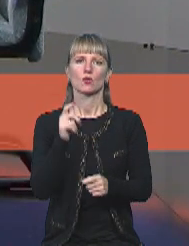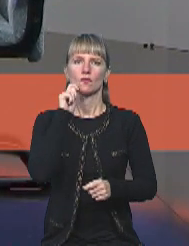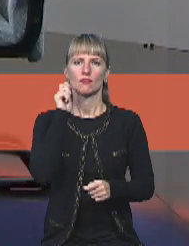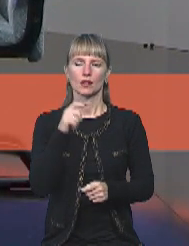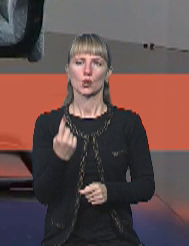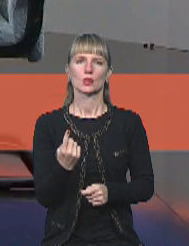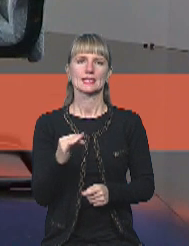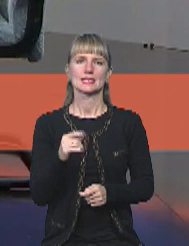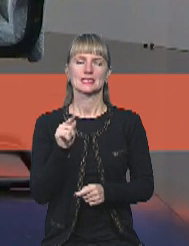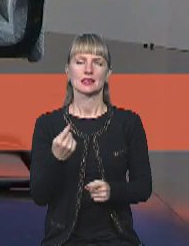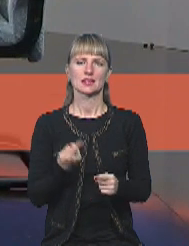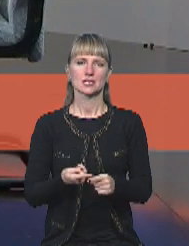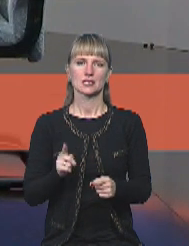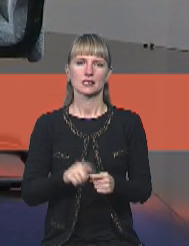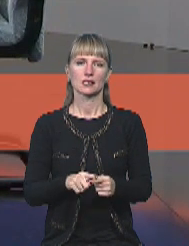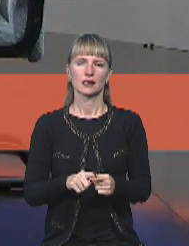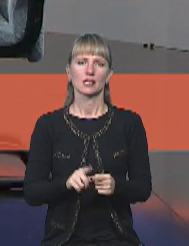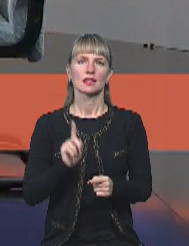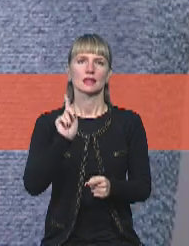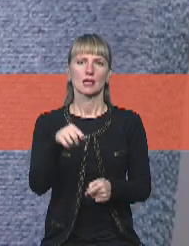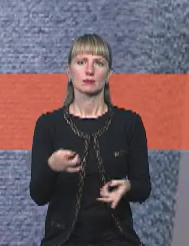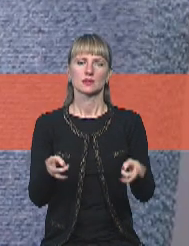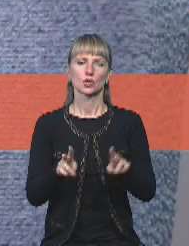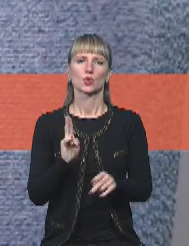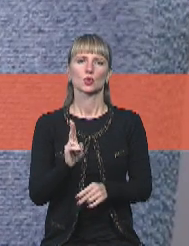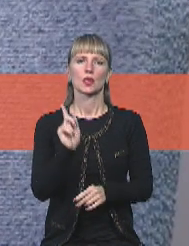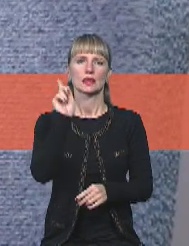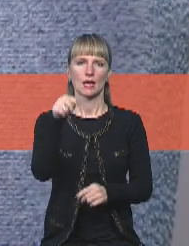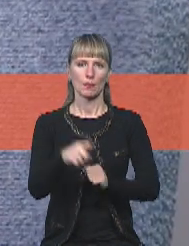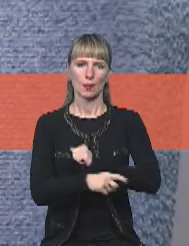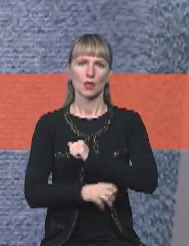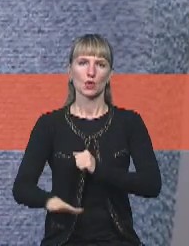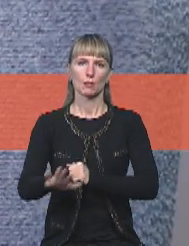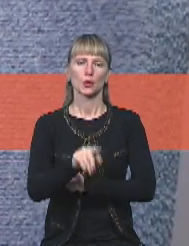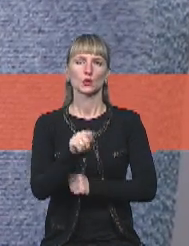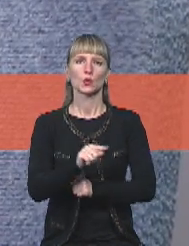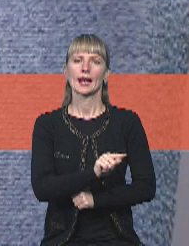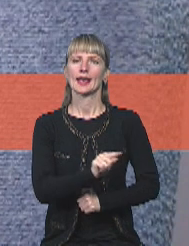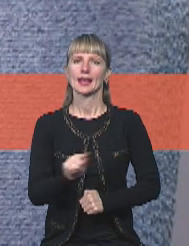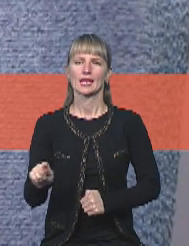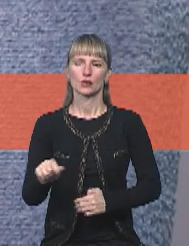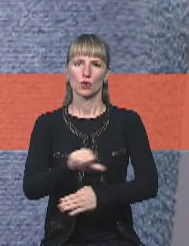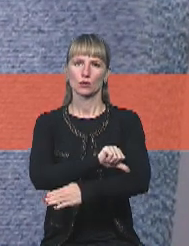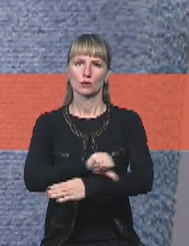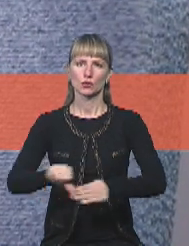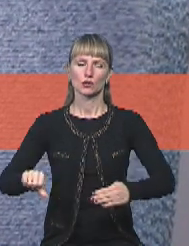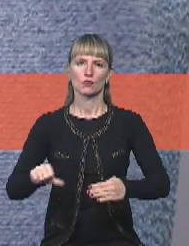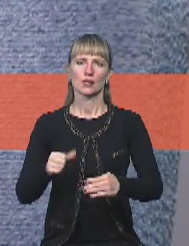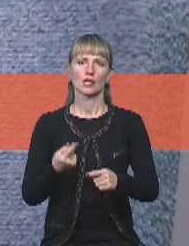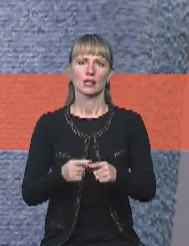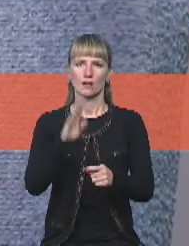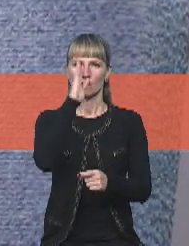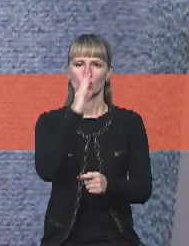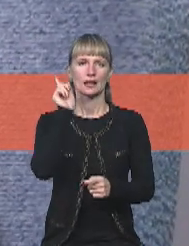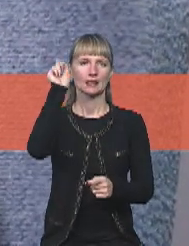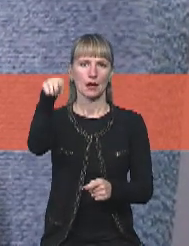один з них – це там залишились ті, хто там, на Донбасі, по ту лінію розмежування – це всі вороги,